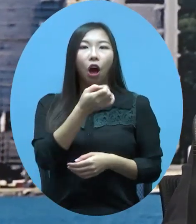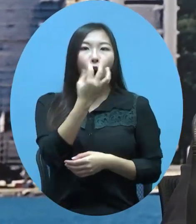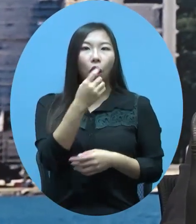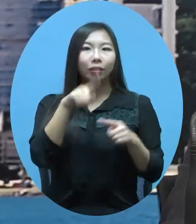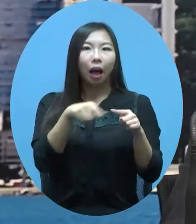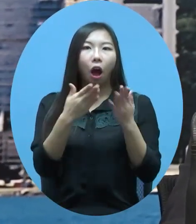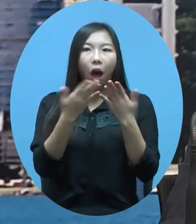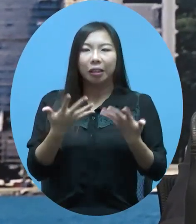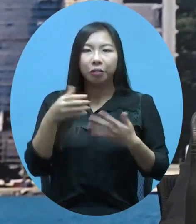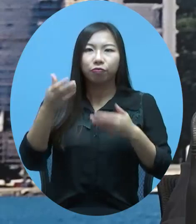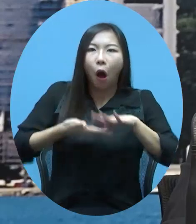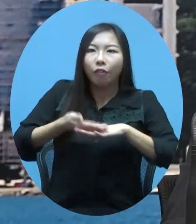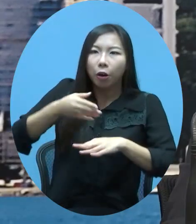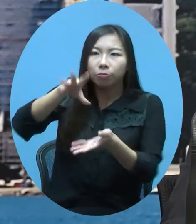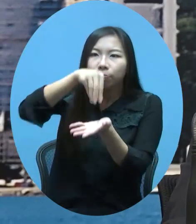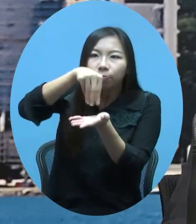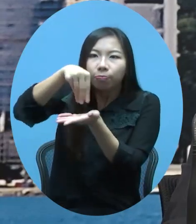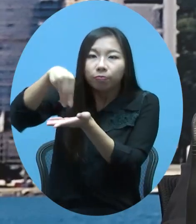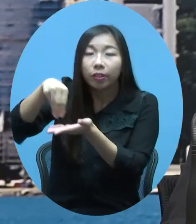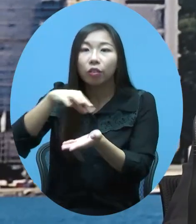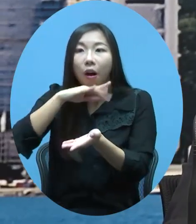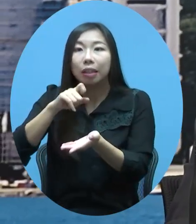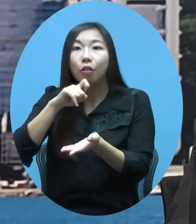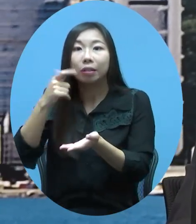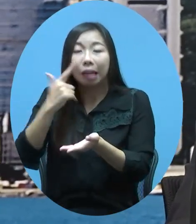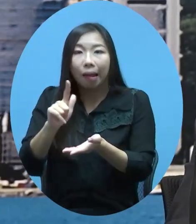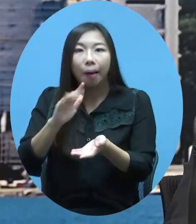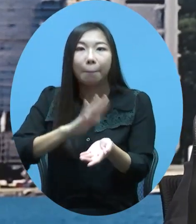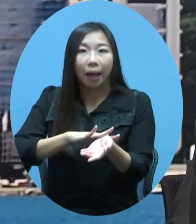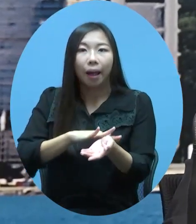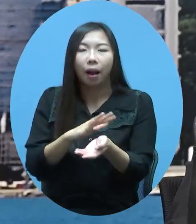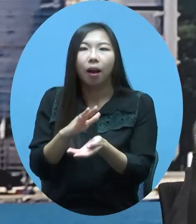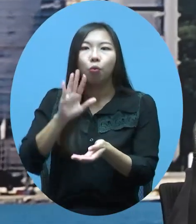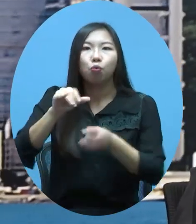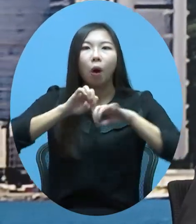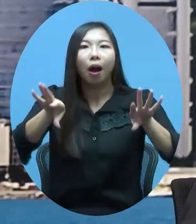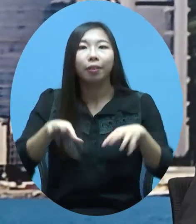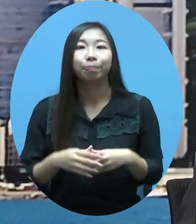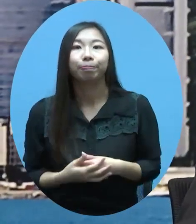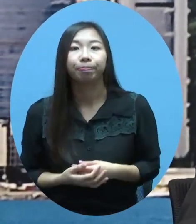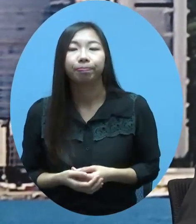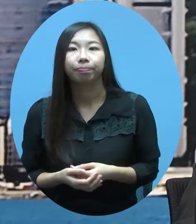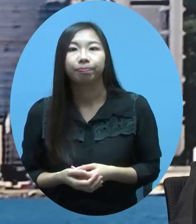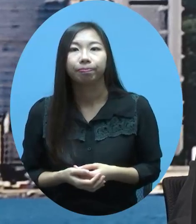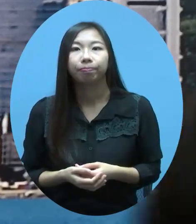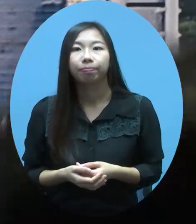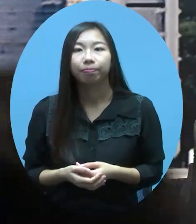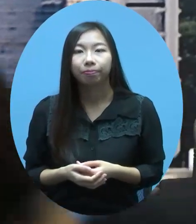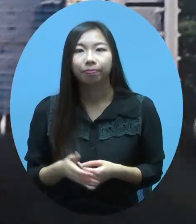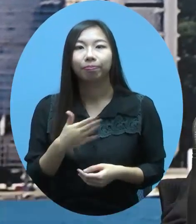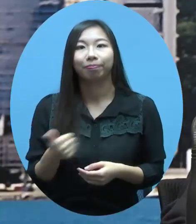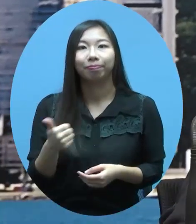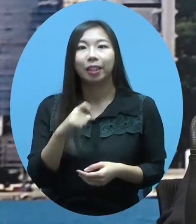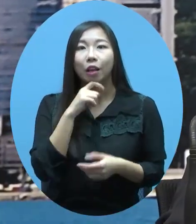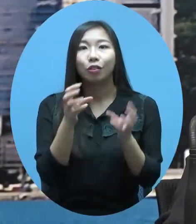攞啲樣本嘅。咁如果再有新嘅，我哋就會通知大家。 呢邊呢位。 你好，有線